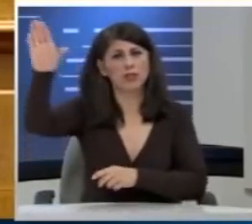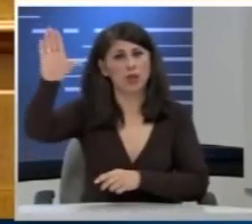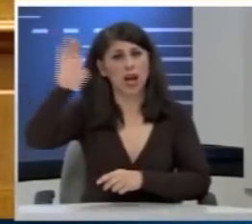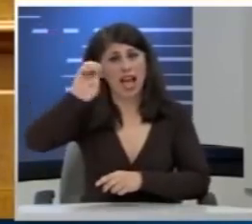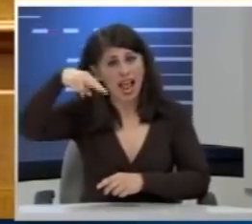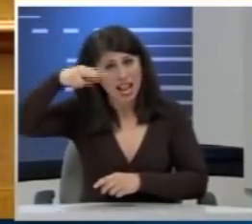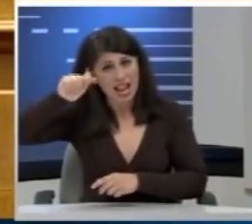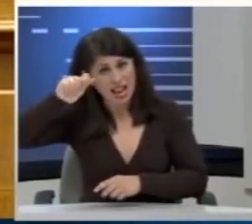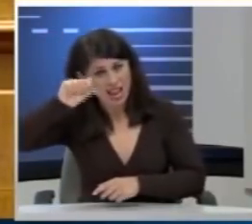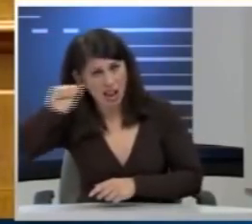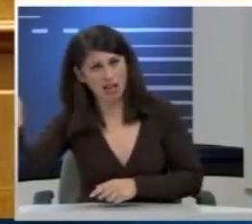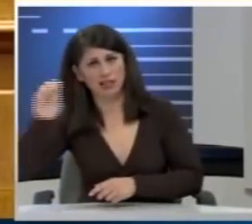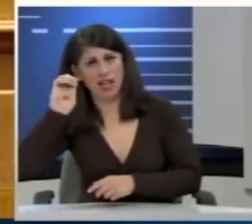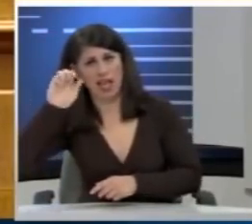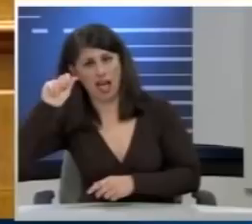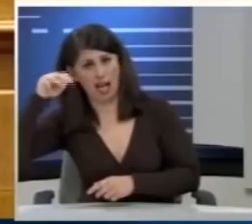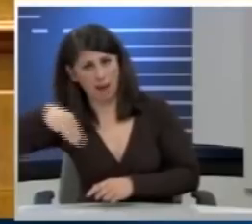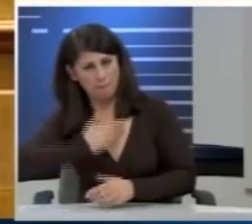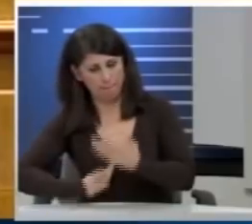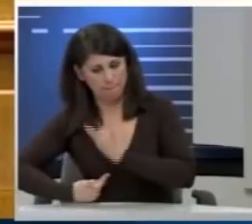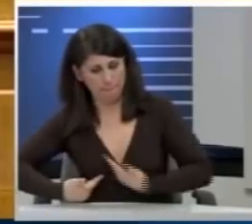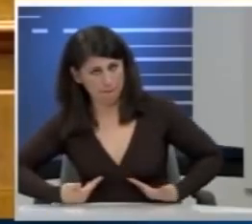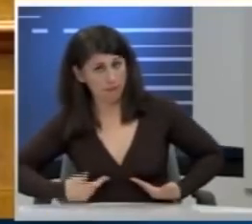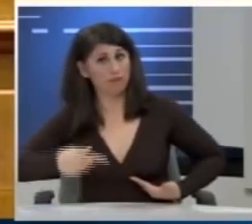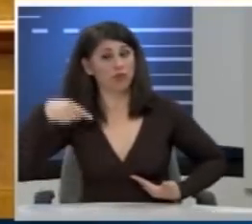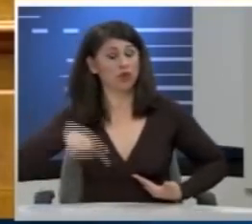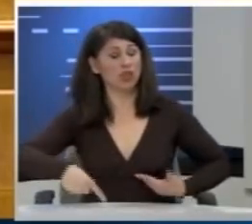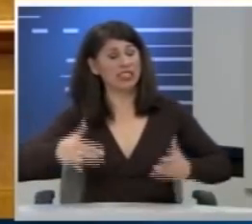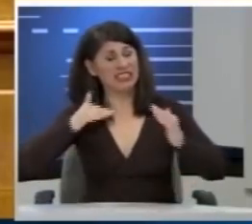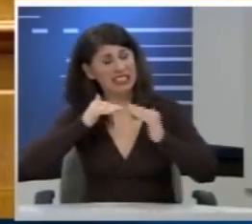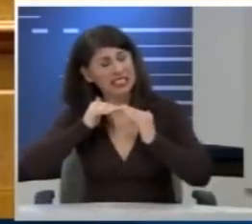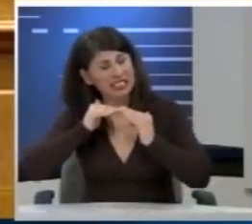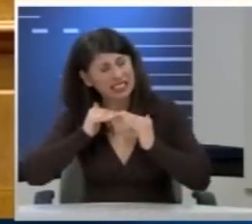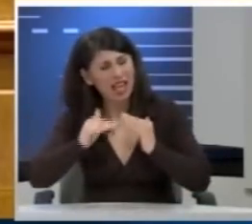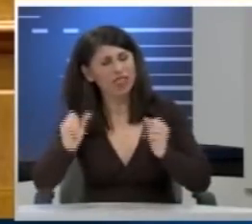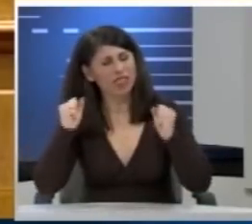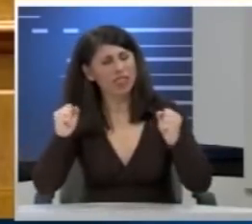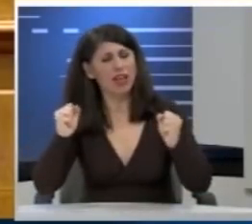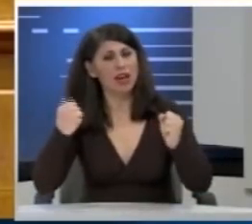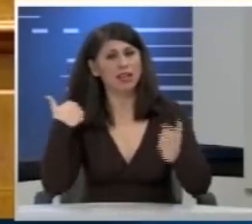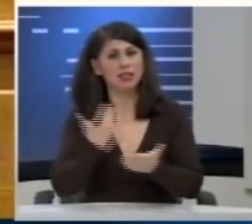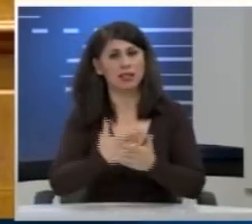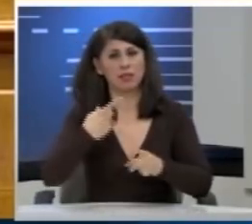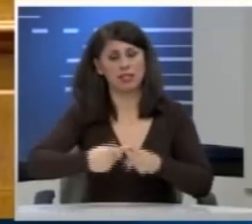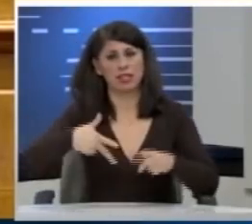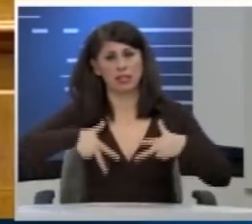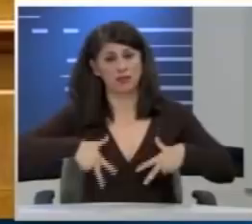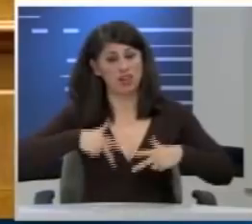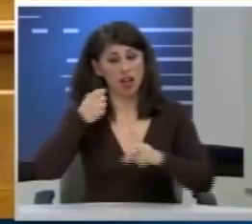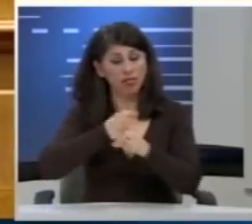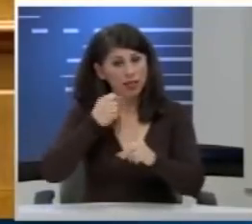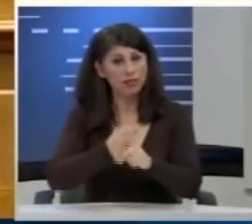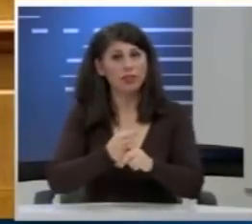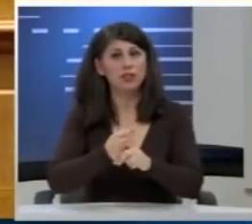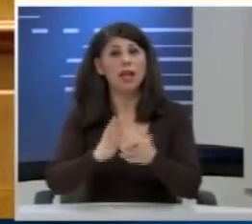ΕΛΑΣ και με το ΕΑΜ, έτσι και τώρα σταθερά ζητά από τις ελληνικές κυβερνήσεις να διεκδικήσουν